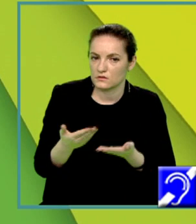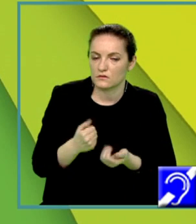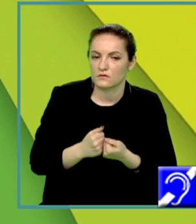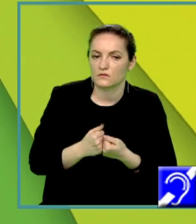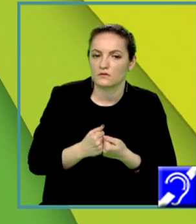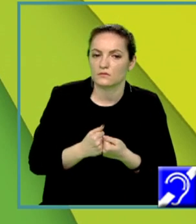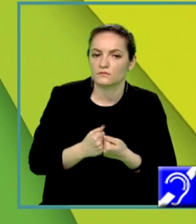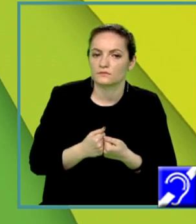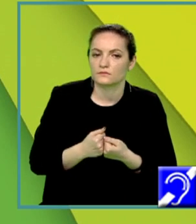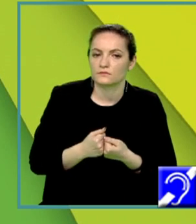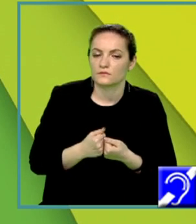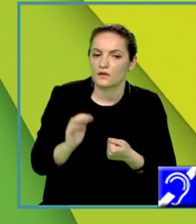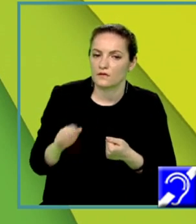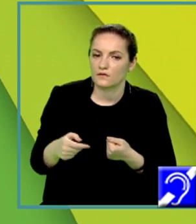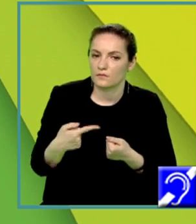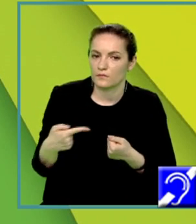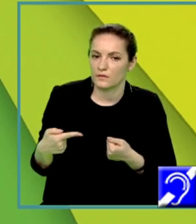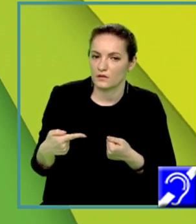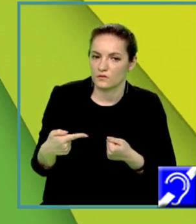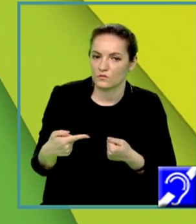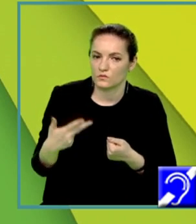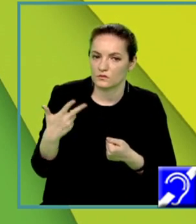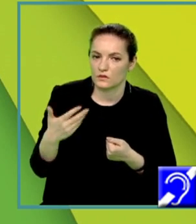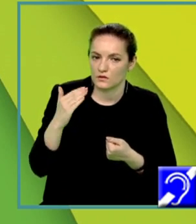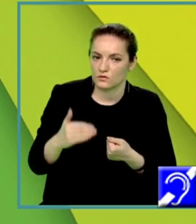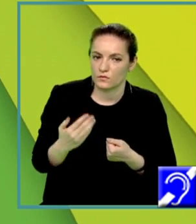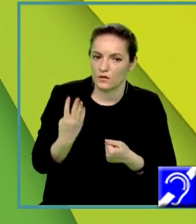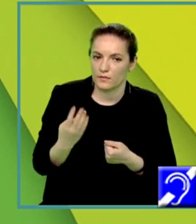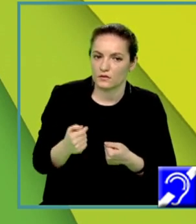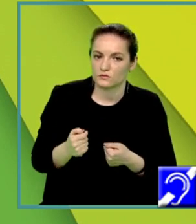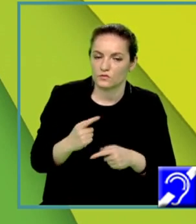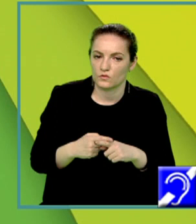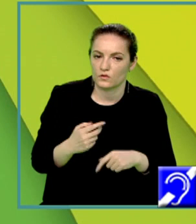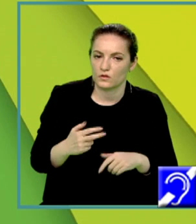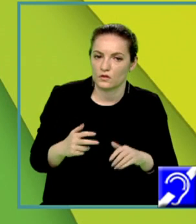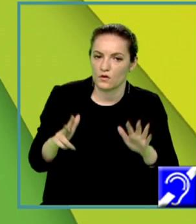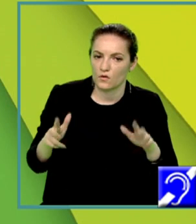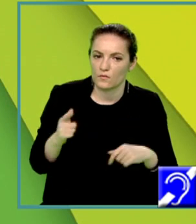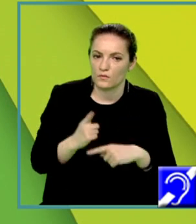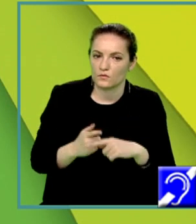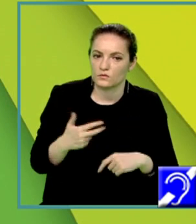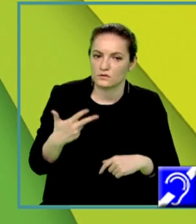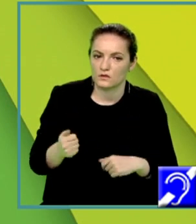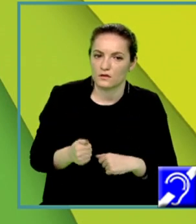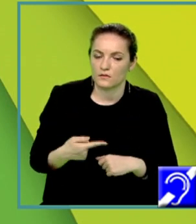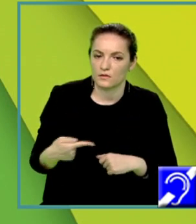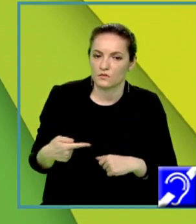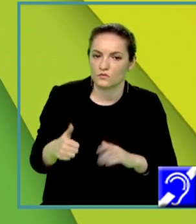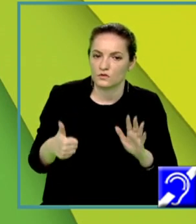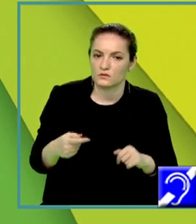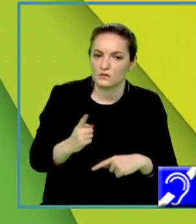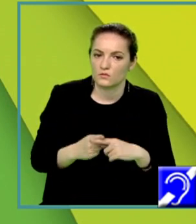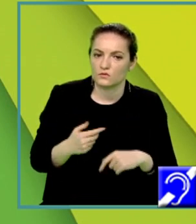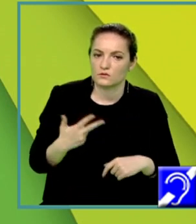funcției f de x și va fi egală cu minus 3 pe 4 ori 8 plus 3, adică minus 6 plus 3, adică minus